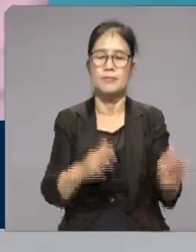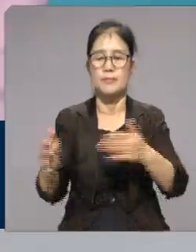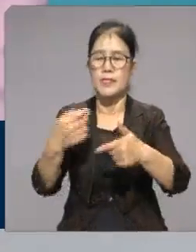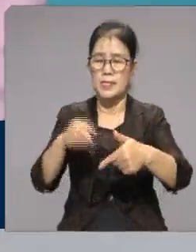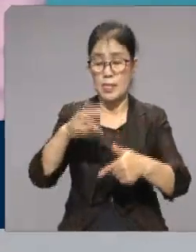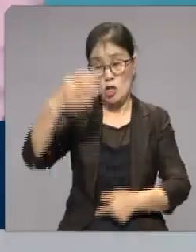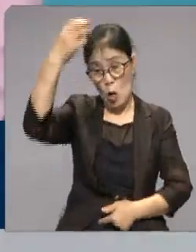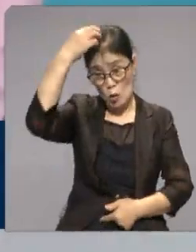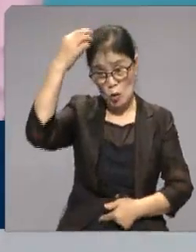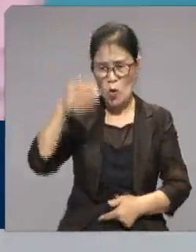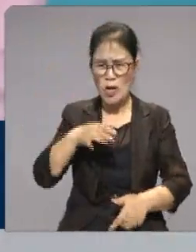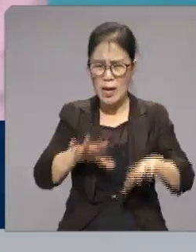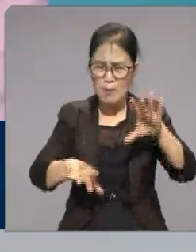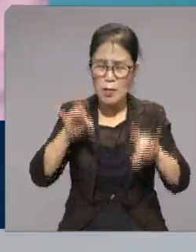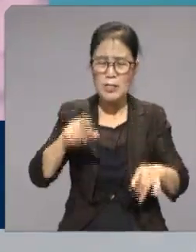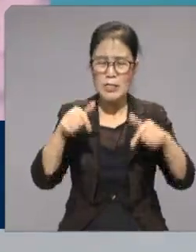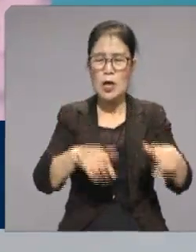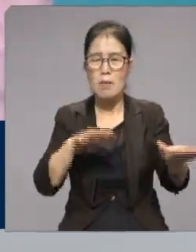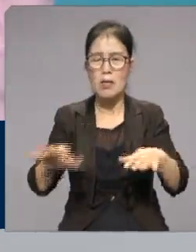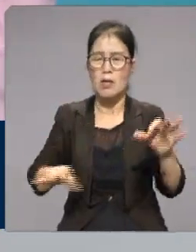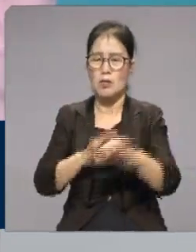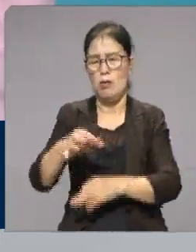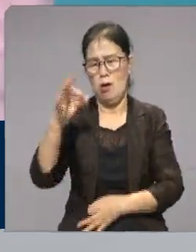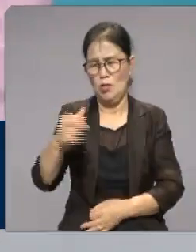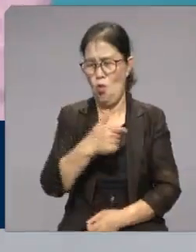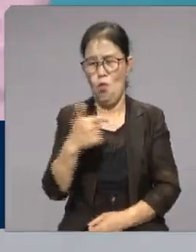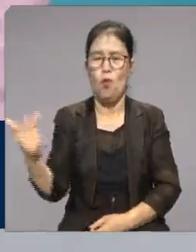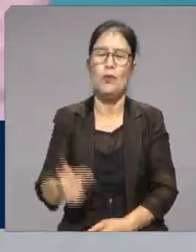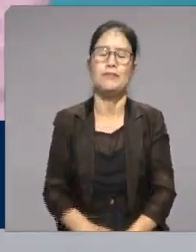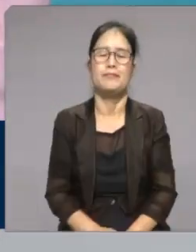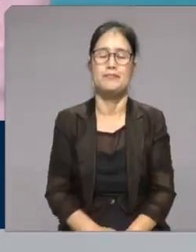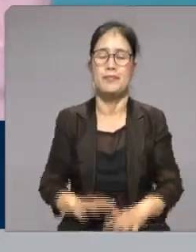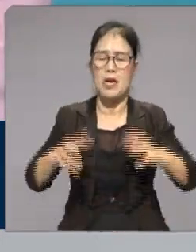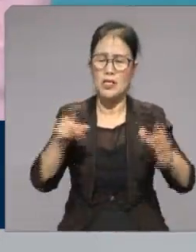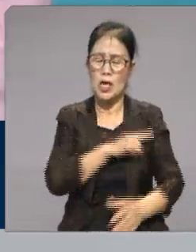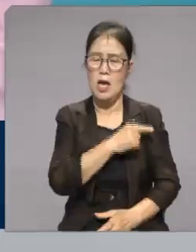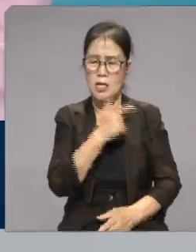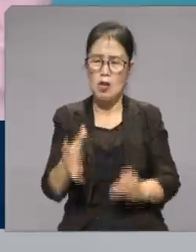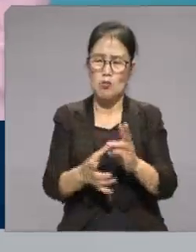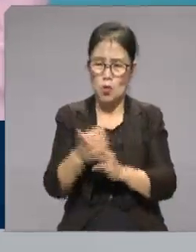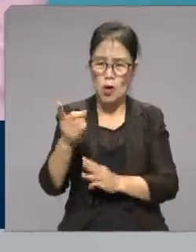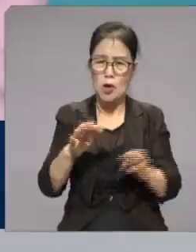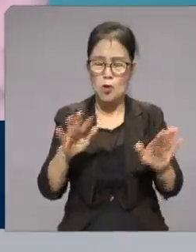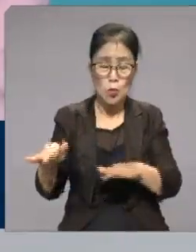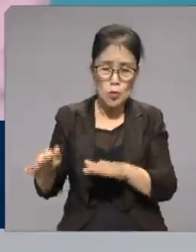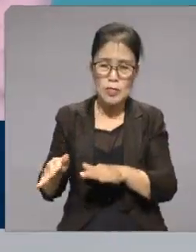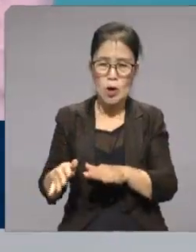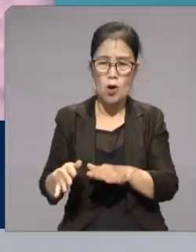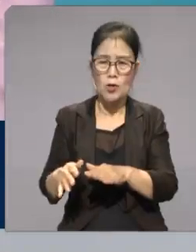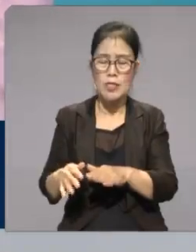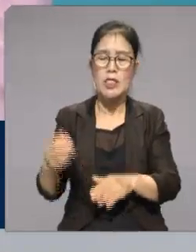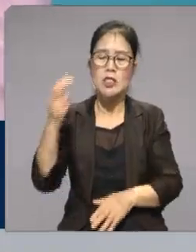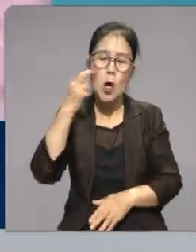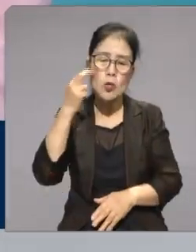인천 영종갯벌 등 서해 바다의 경제적 가치는 상당합니다. 세계 최대 해양 융복합 연구소인 마린 뉴겐트가